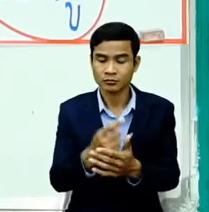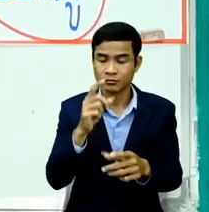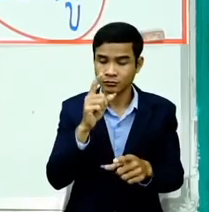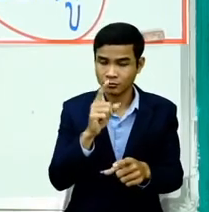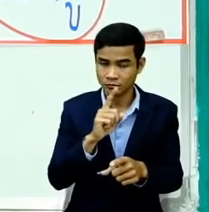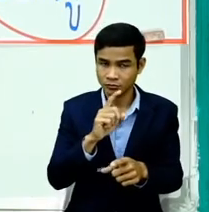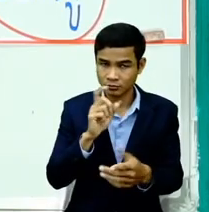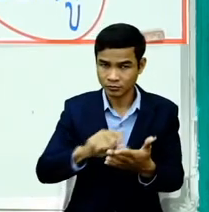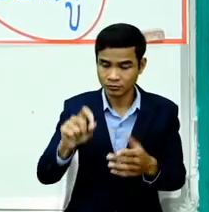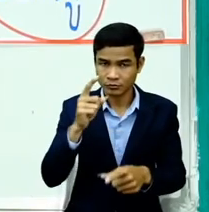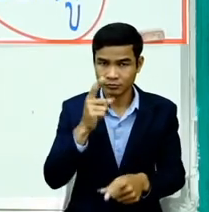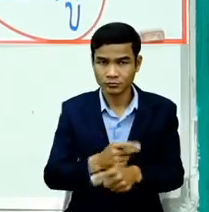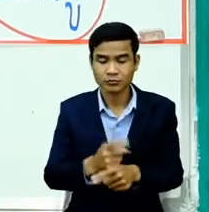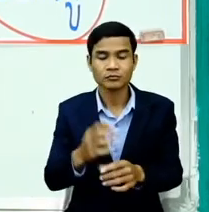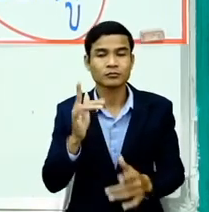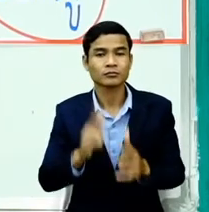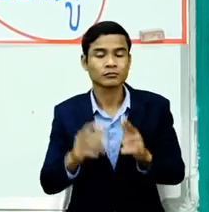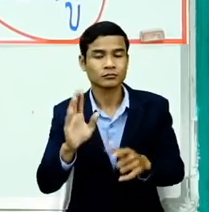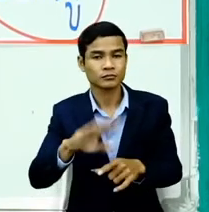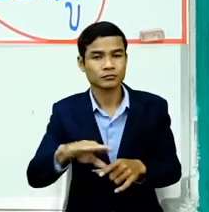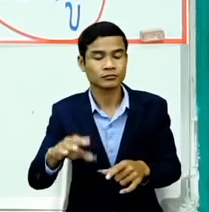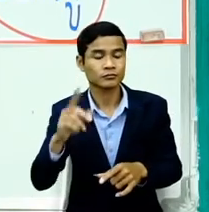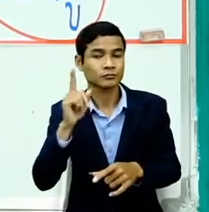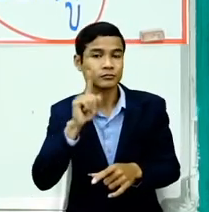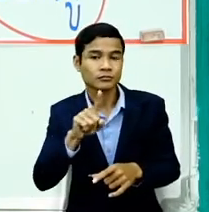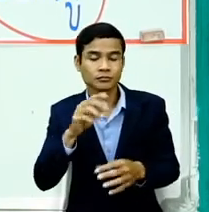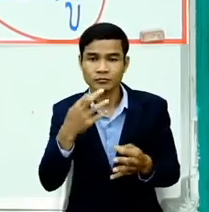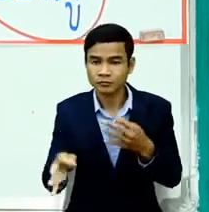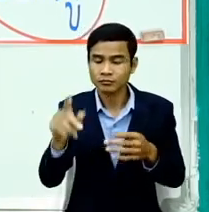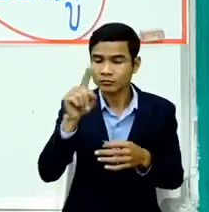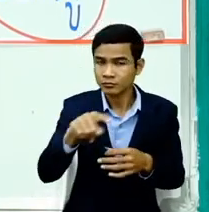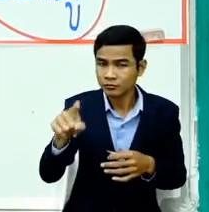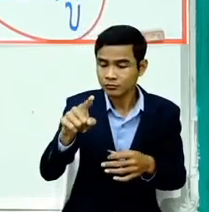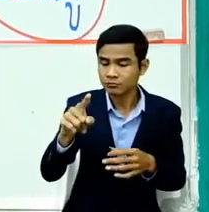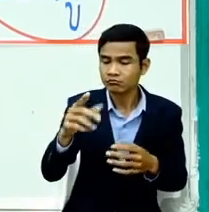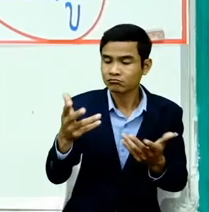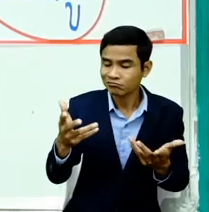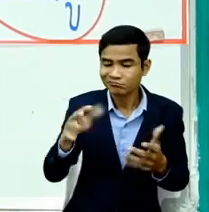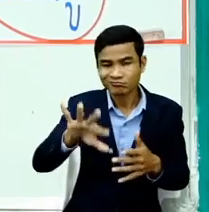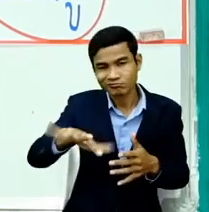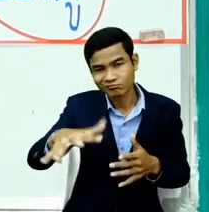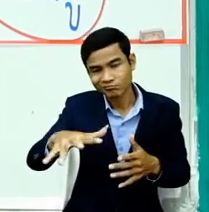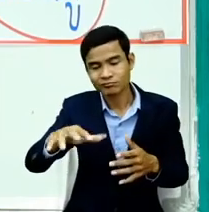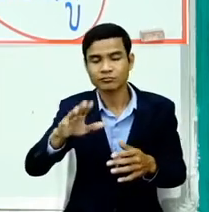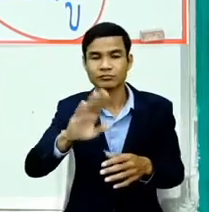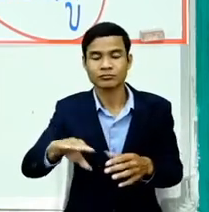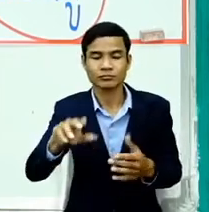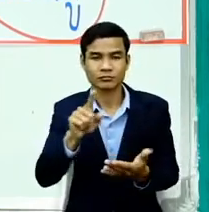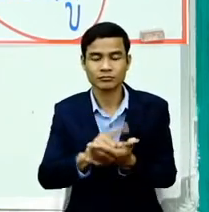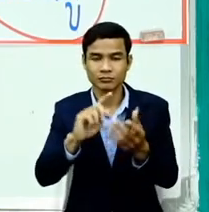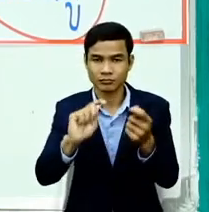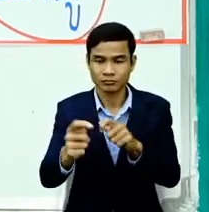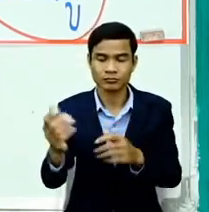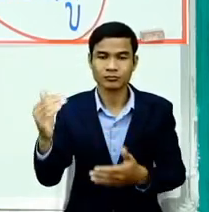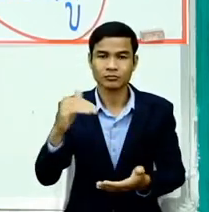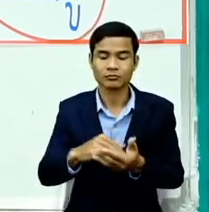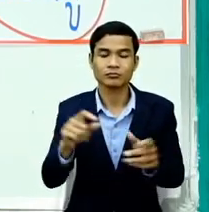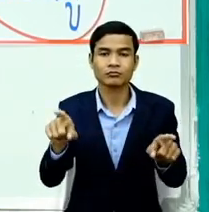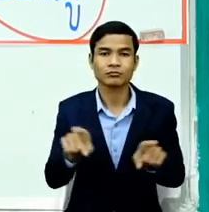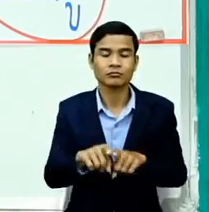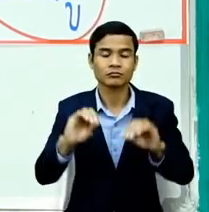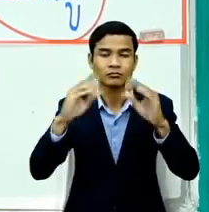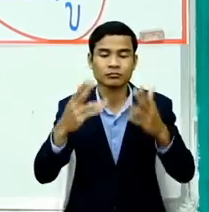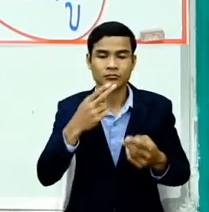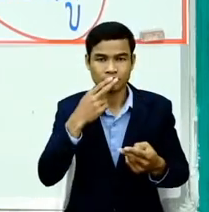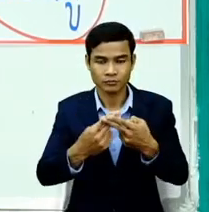bà sát bà con sát xe bùm toàn bàn trầm trời rồi cô vùng ở toàn bàn trầm trời là ơ nó con trái chô rùm ca làm ơ ở đây chứ chùm lại nạc cửu nạc lực